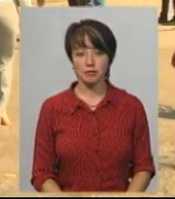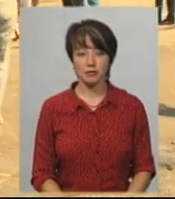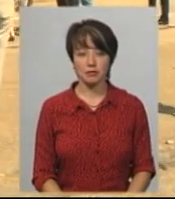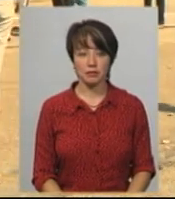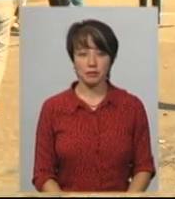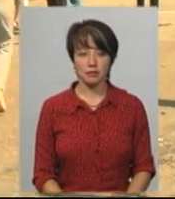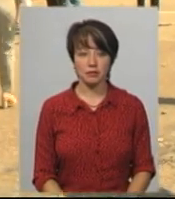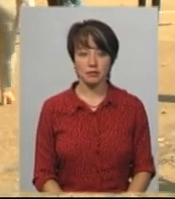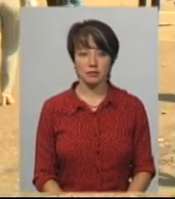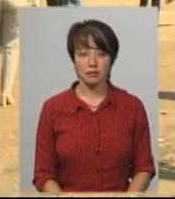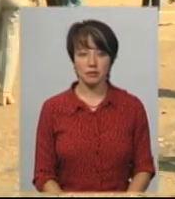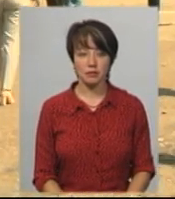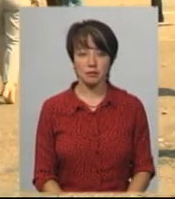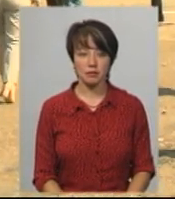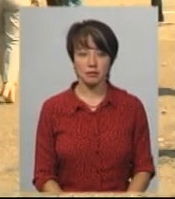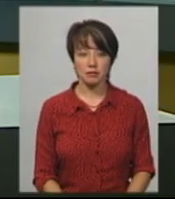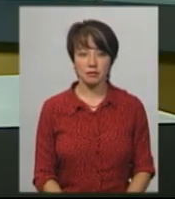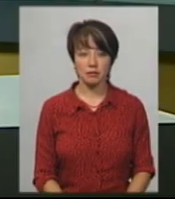на Суспільному. Хмельницький.